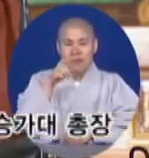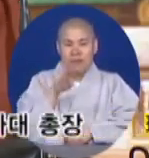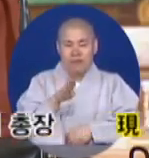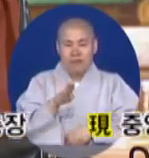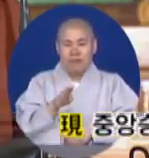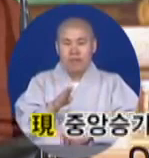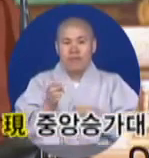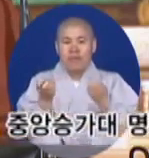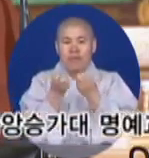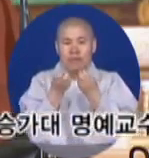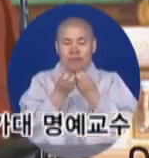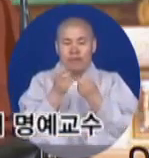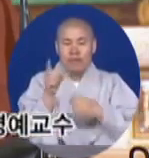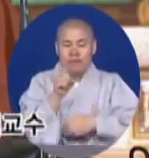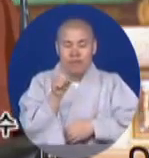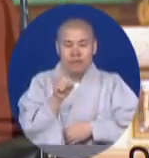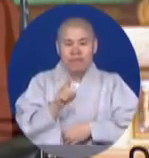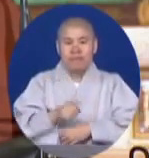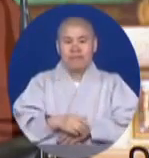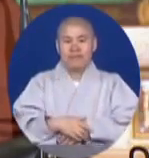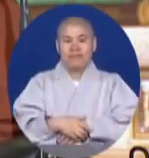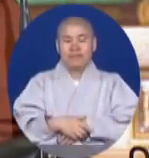어떻게 친근하느냐.